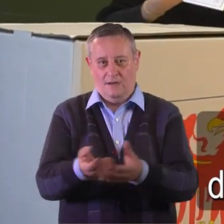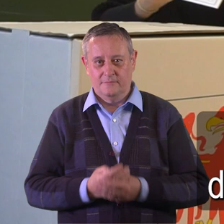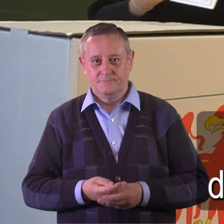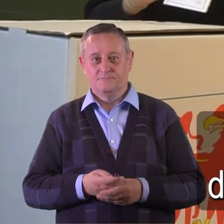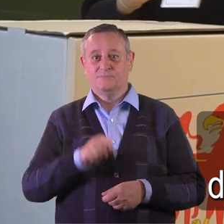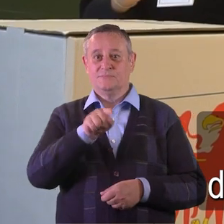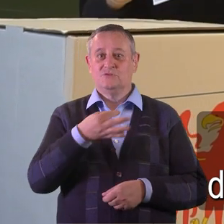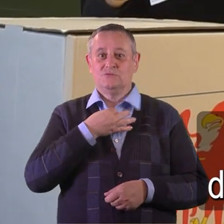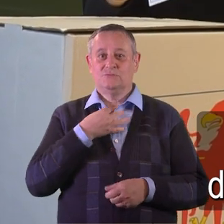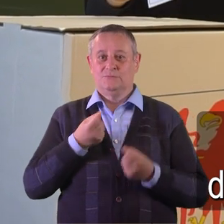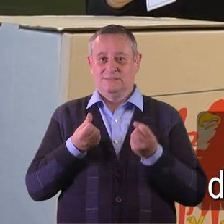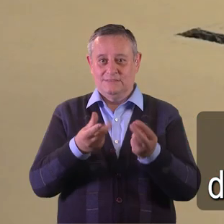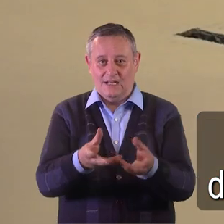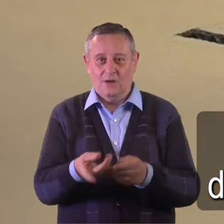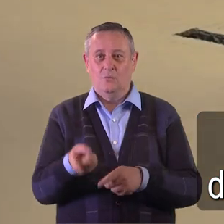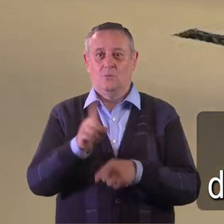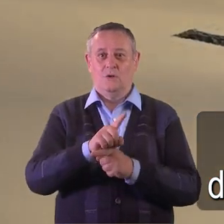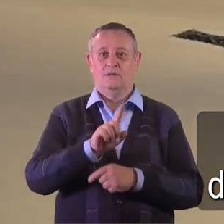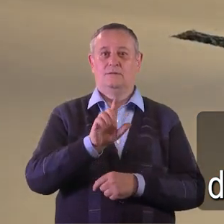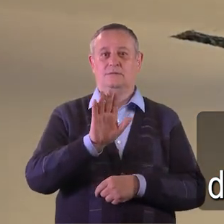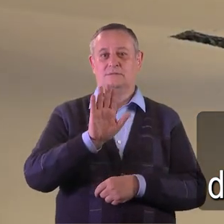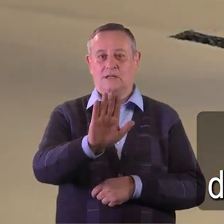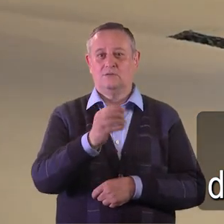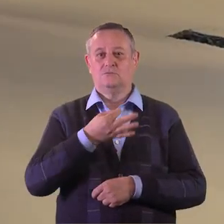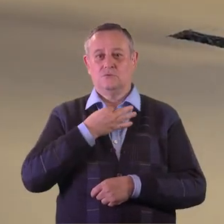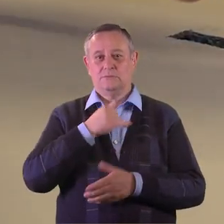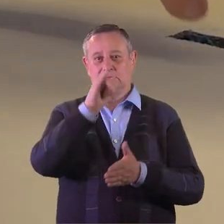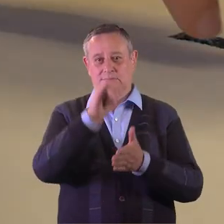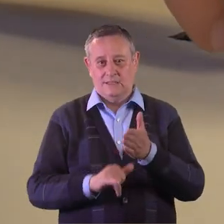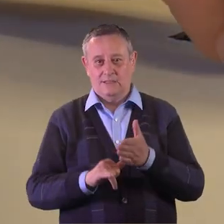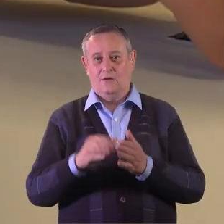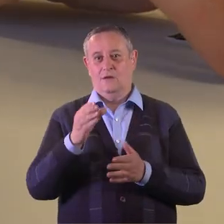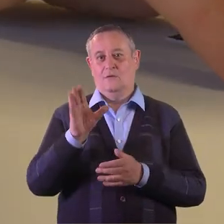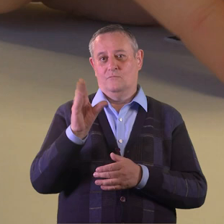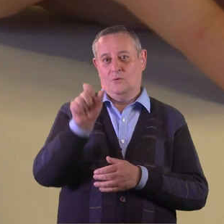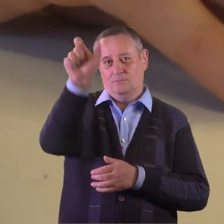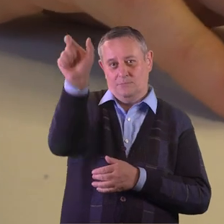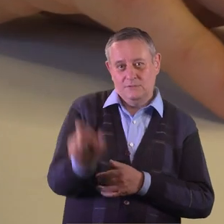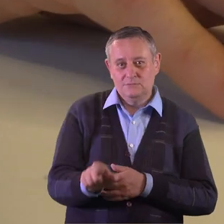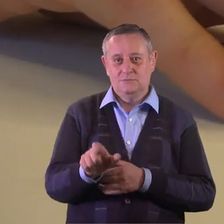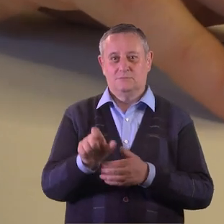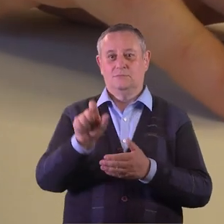die stimmzählerin wirft den Stimmzettel von Herrn Müller in die Wahlurne